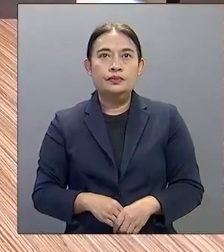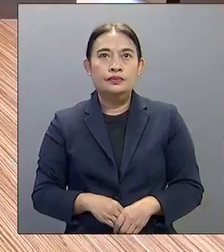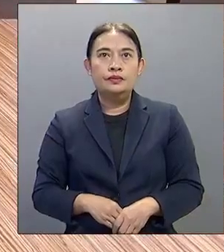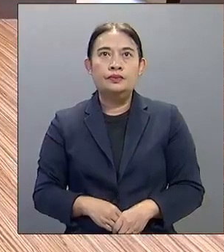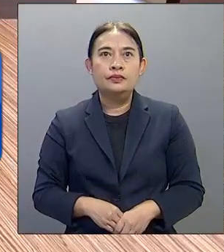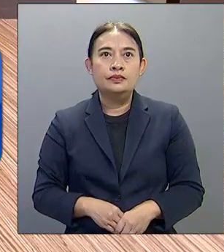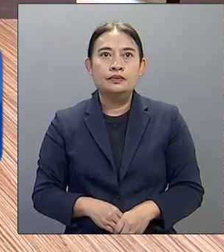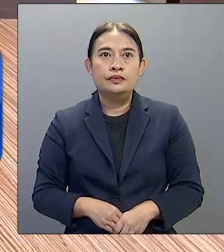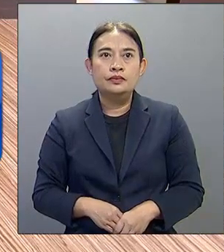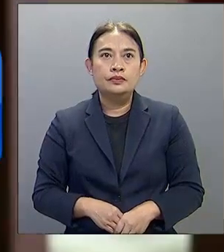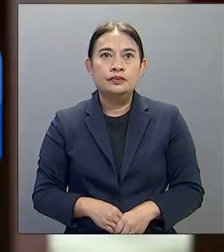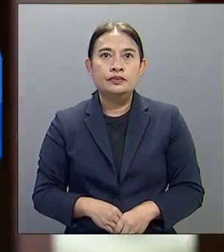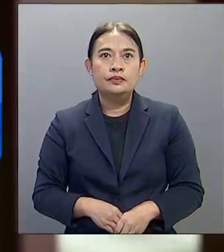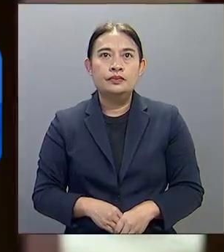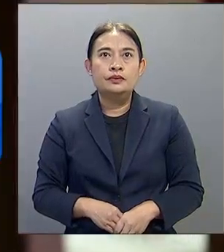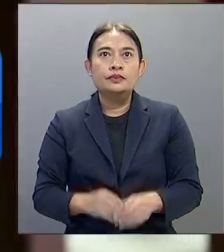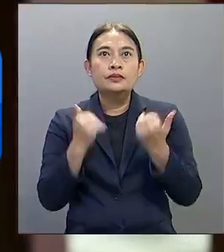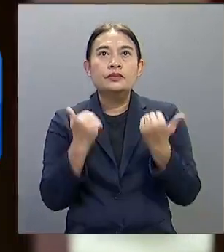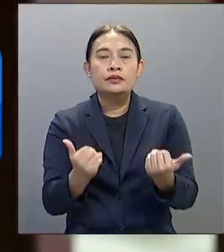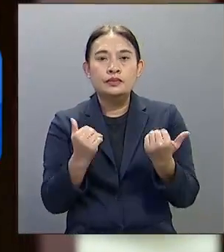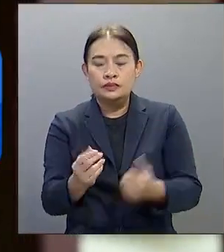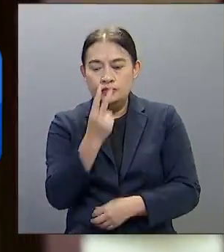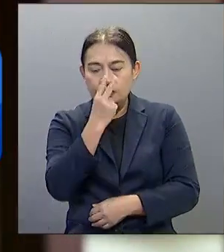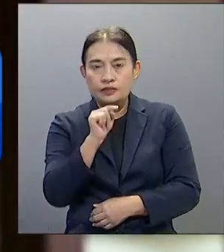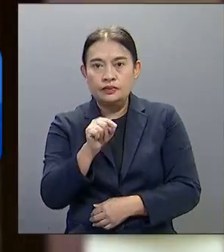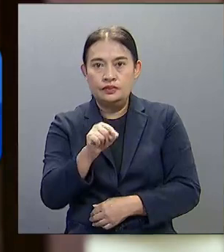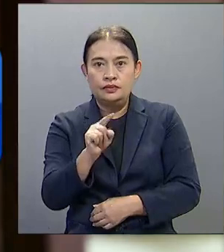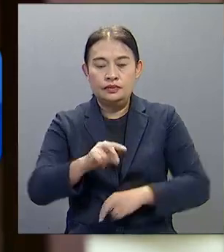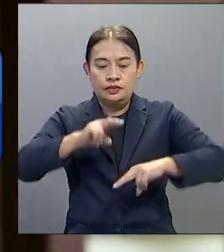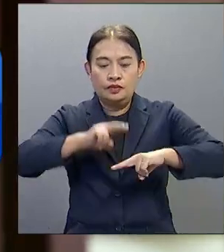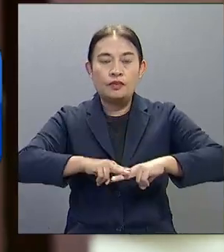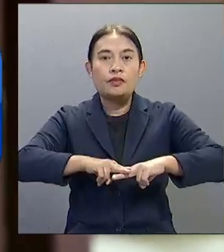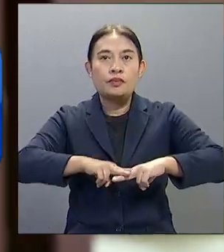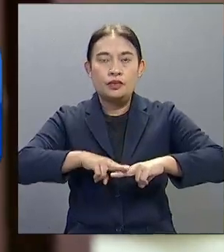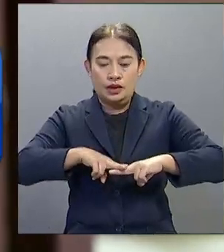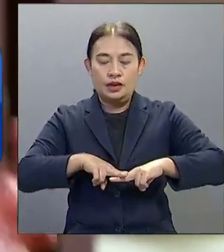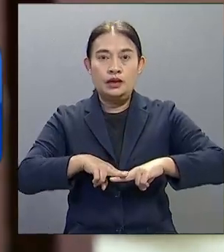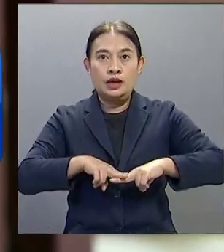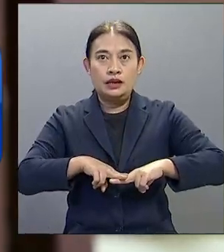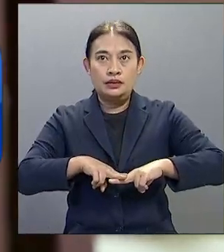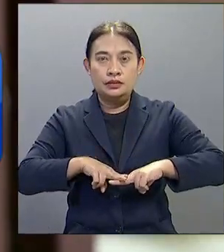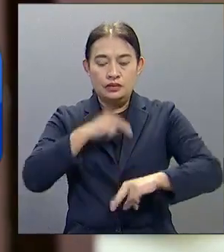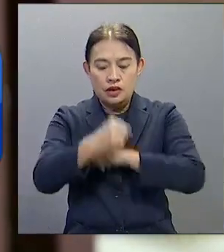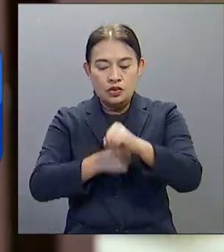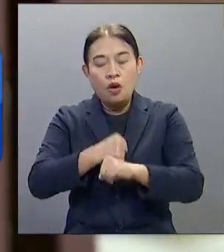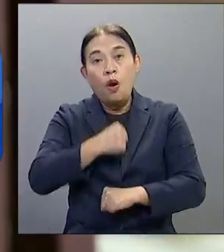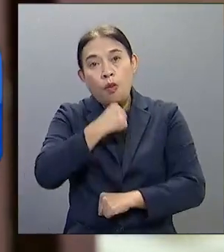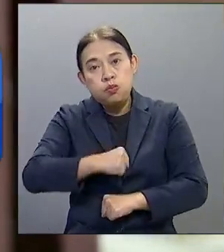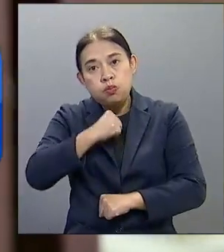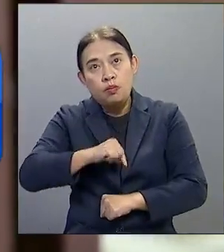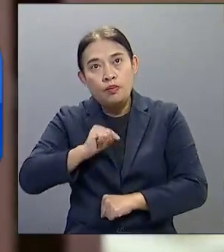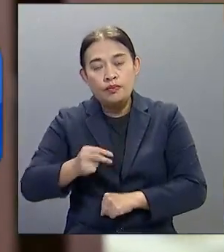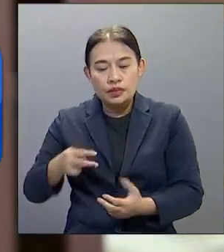วันนี้เราจะมาดูวิธีท่าดัดในท่านั่งนะครับหรือสำหรับผู้สูงอายุหรือคนที่ไม่สาม